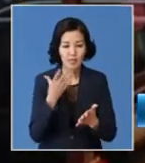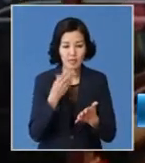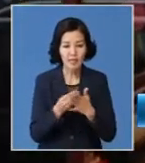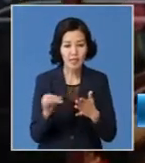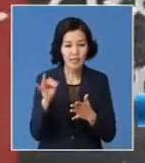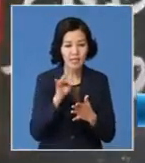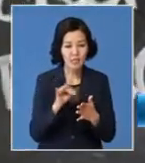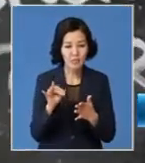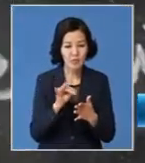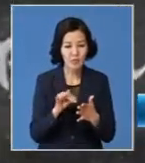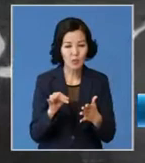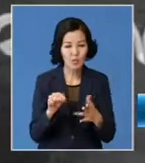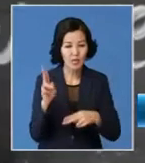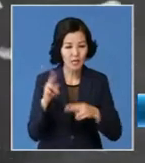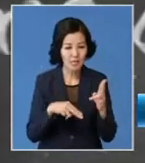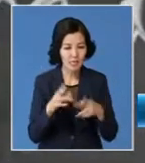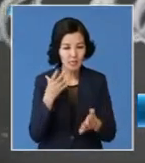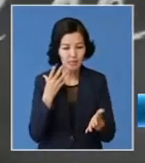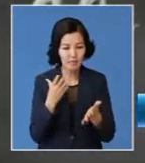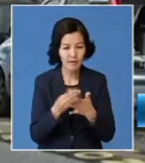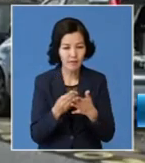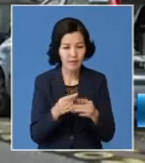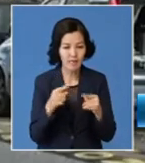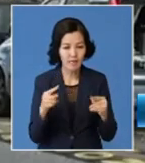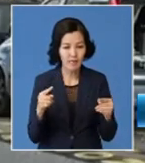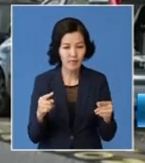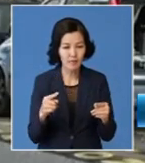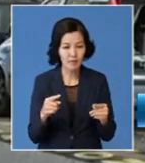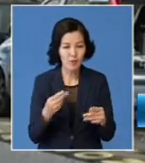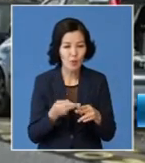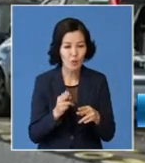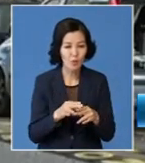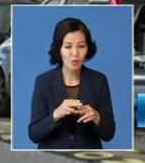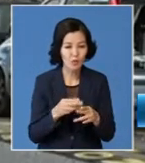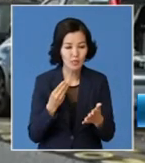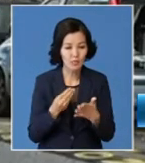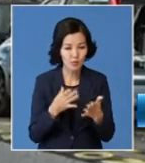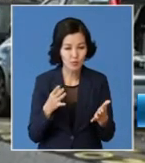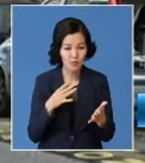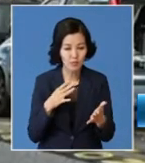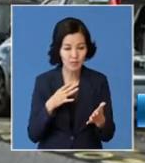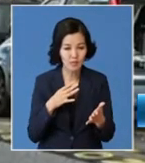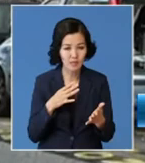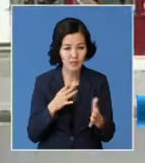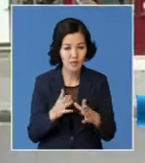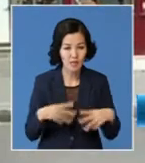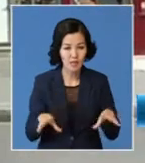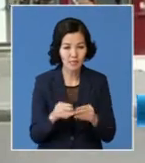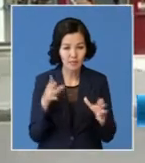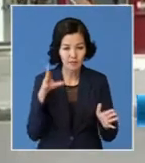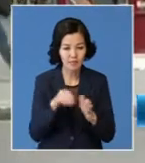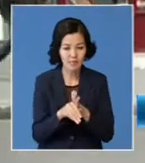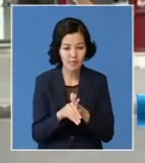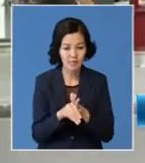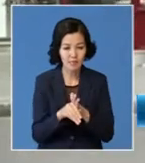своей архитектурой, а еще своими бистро. Так считают владельцы заведений, которые объединились в ассоциацию за внесение